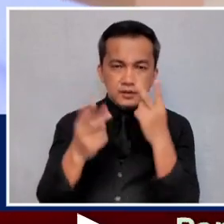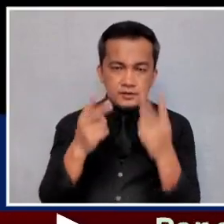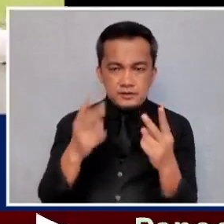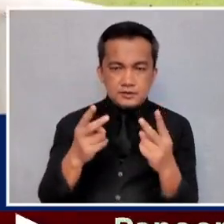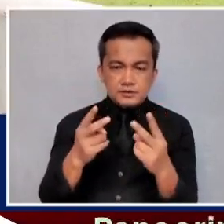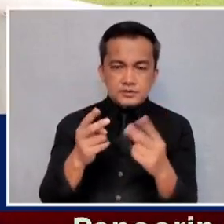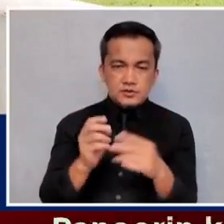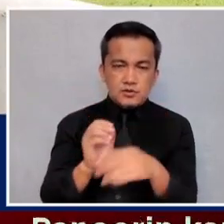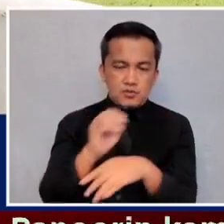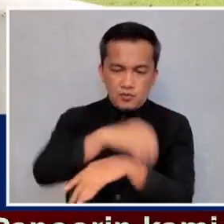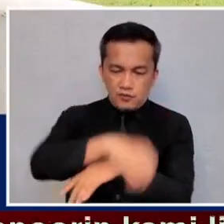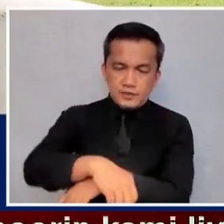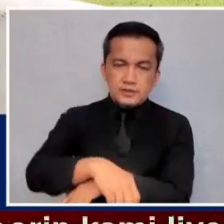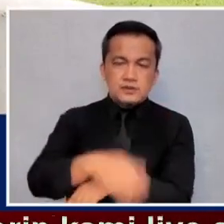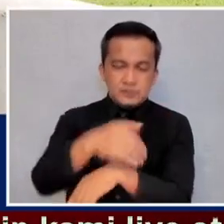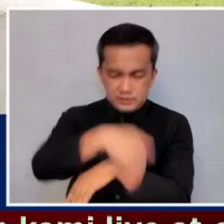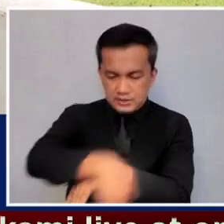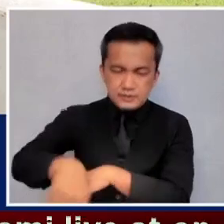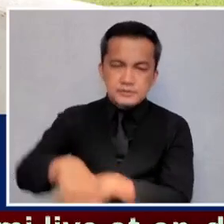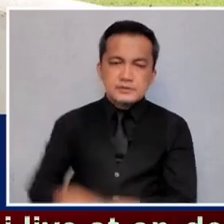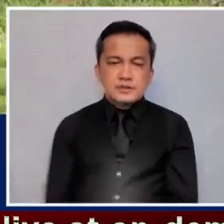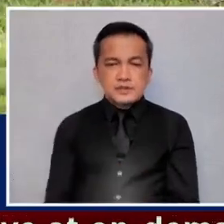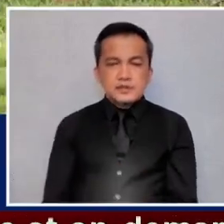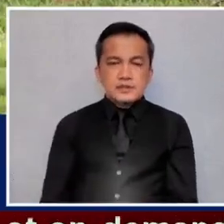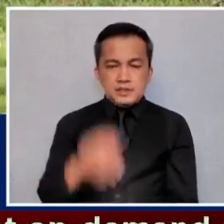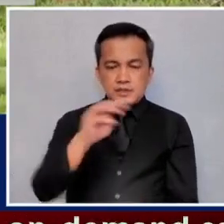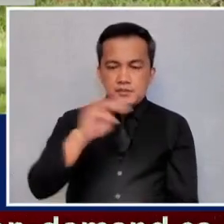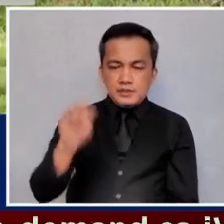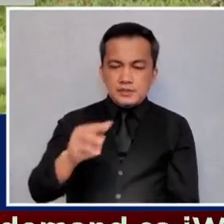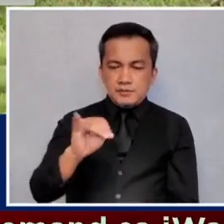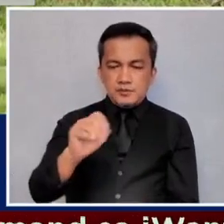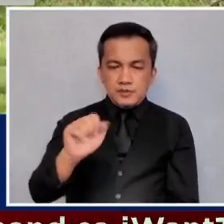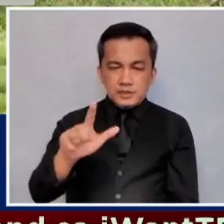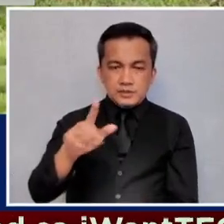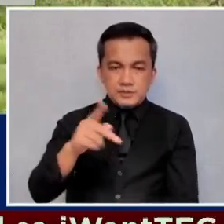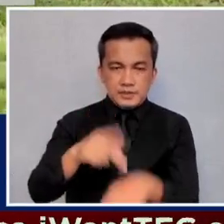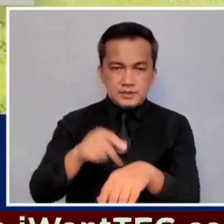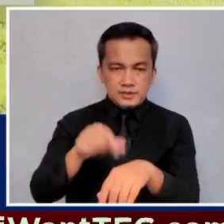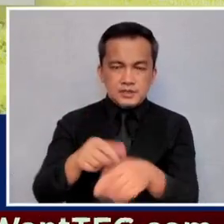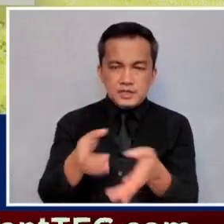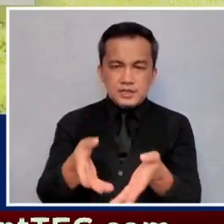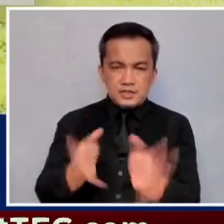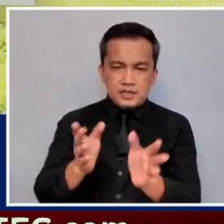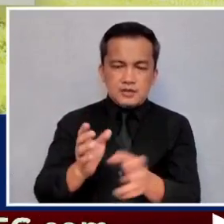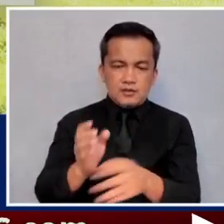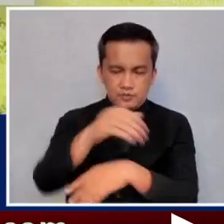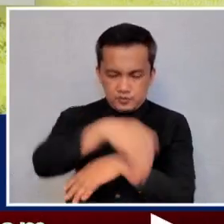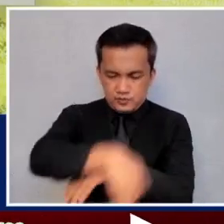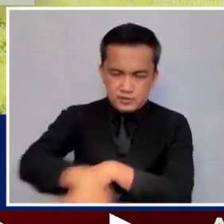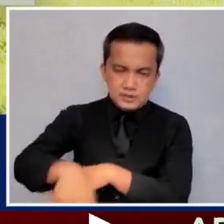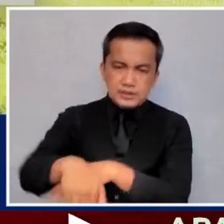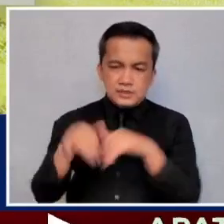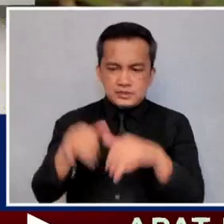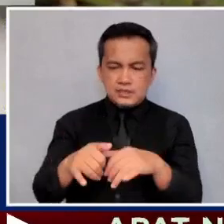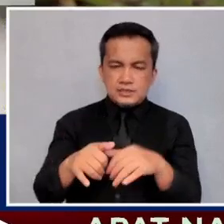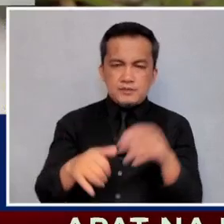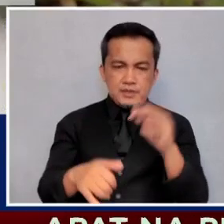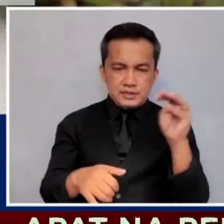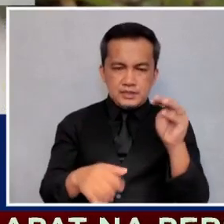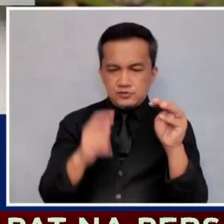overnight. Sa Manila Memorial Park sa Parañaque, papayagan din ang overnight stay sa Lunes at Martes. Ayon